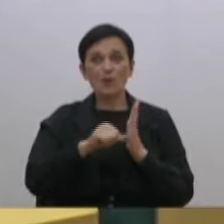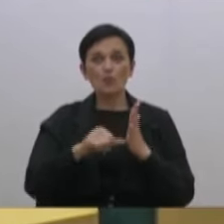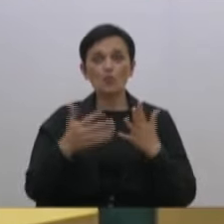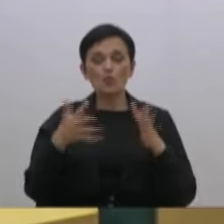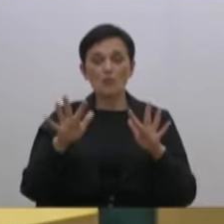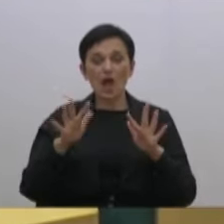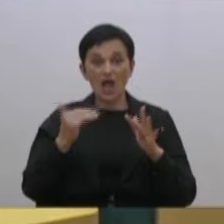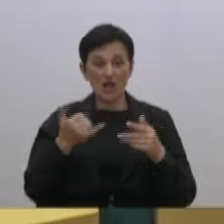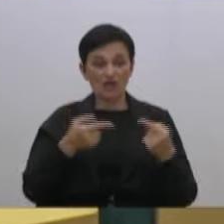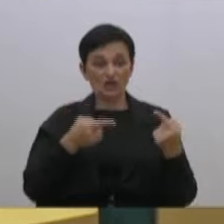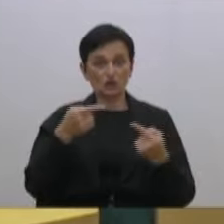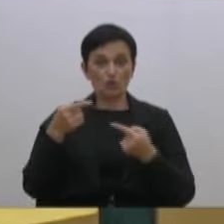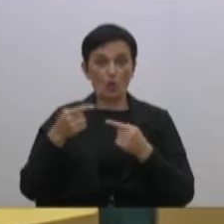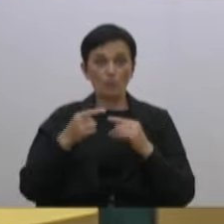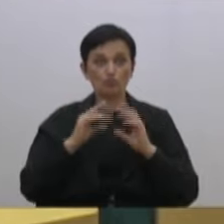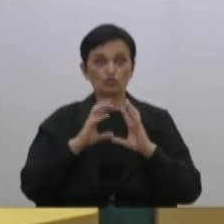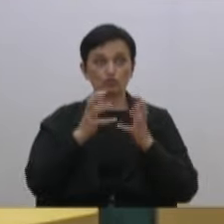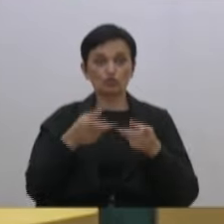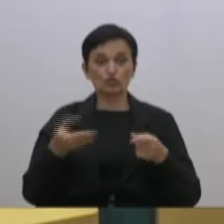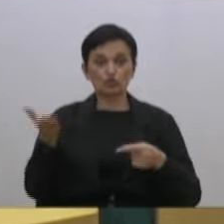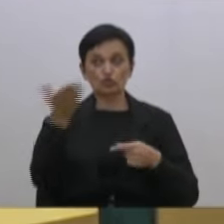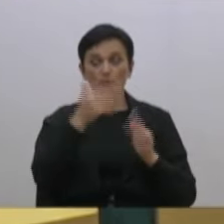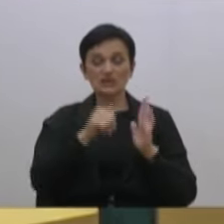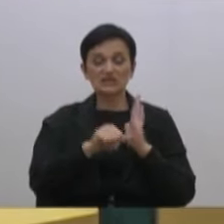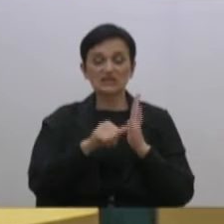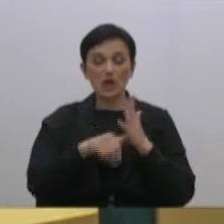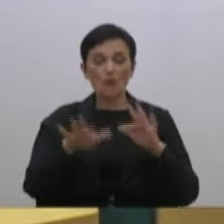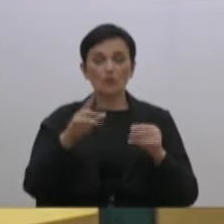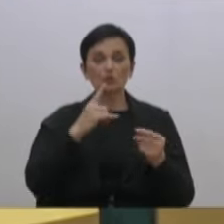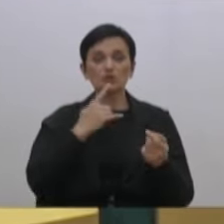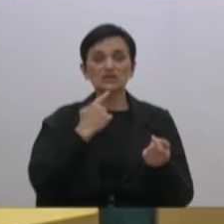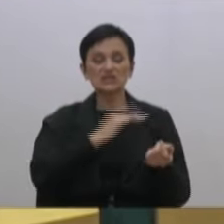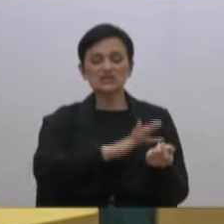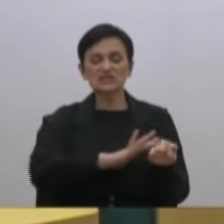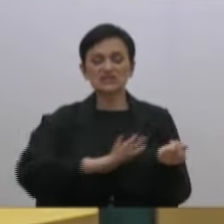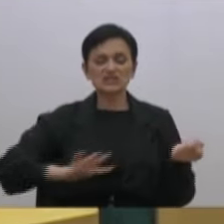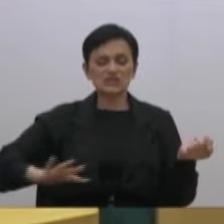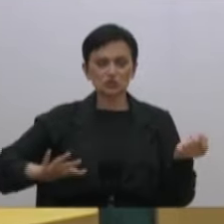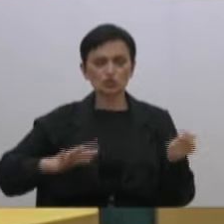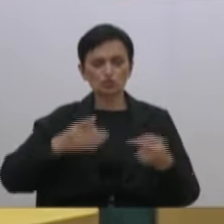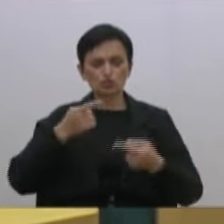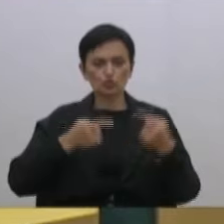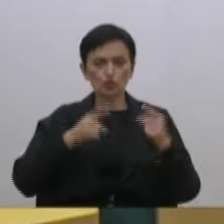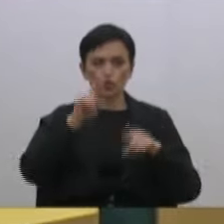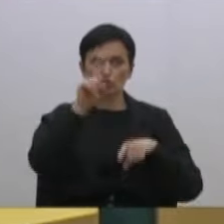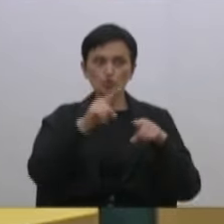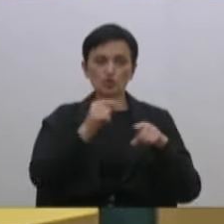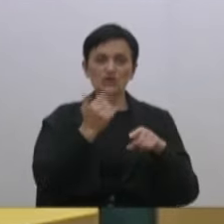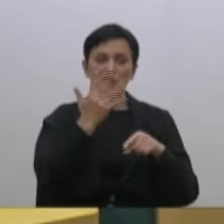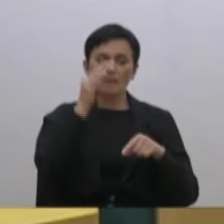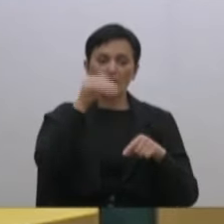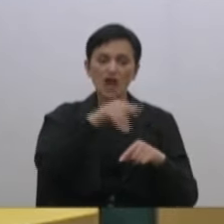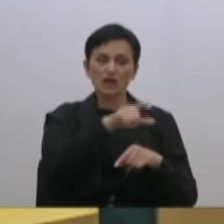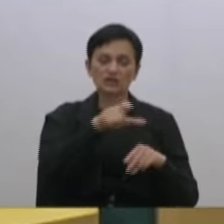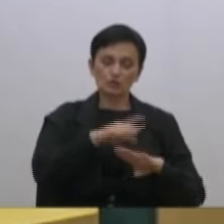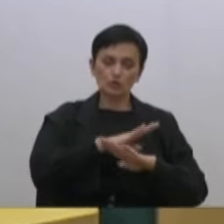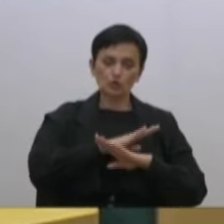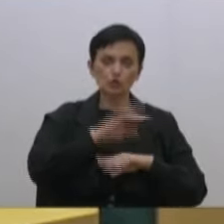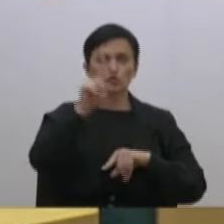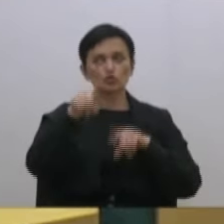მიდის ამ წუთში მსოფლიოში. 60-ზე მეტი სისხლის ხვრელი ბრძოლა, სადაც ზოგან დღეში რამდენიმე ათასი ადამიანი კვდება,